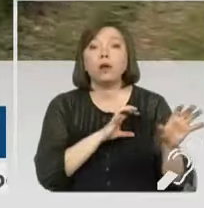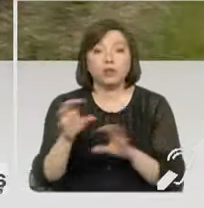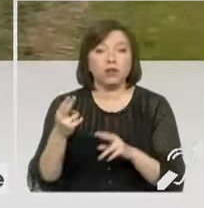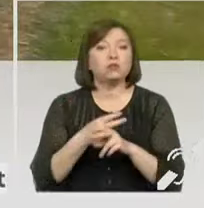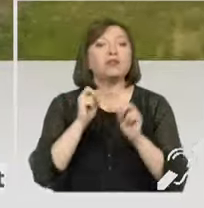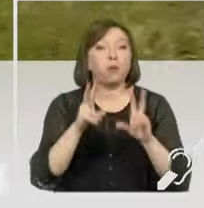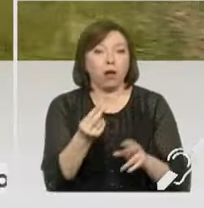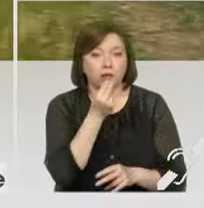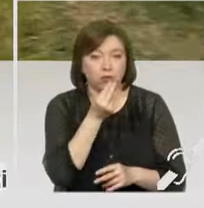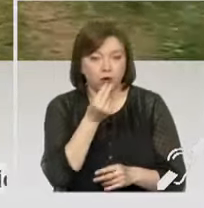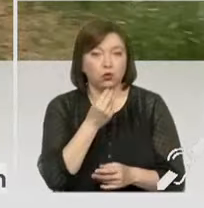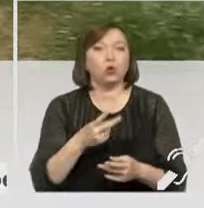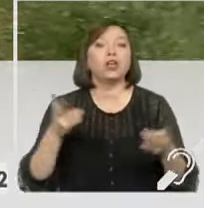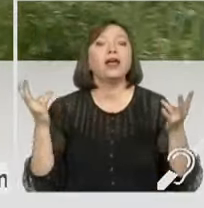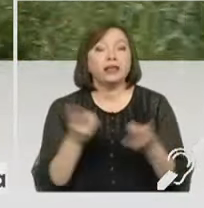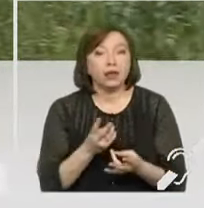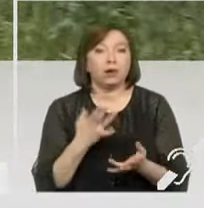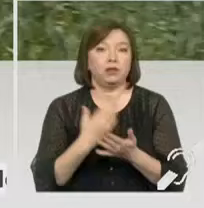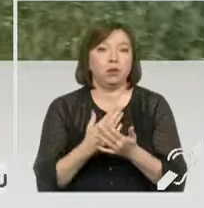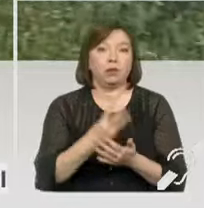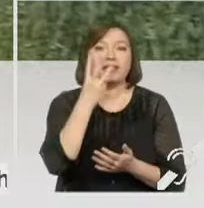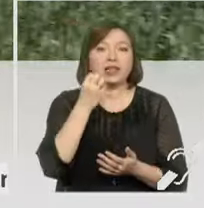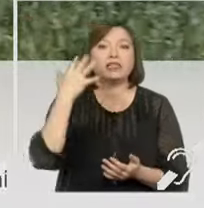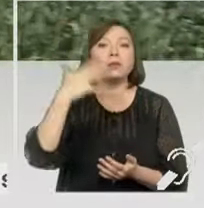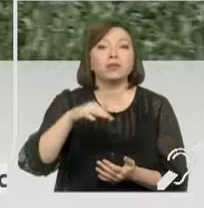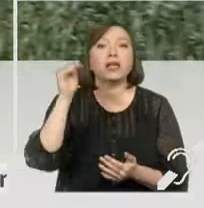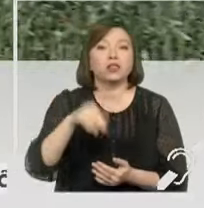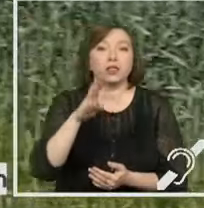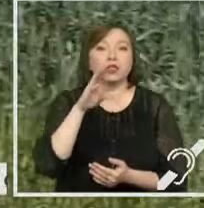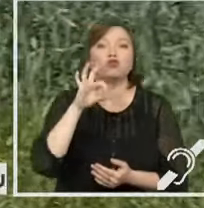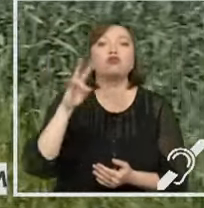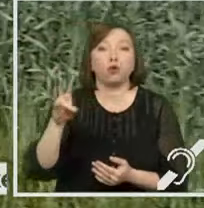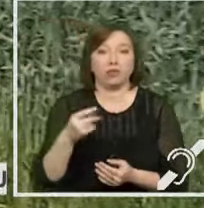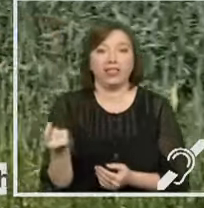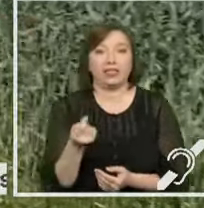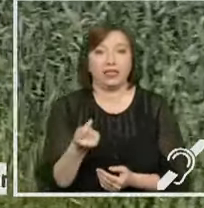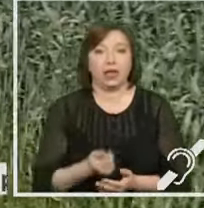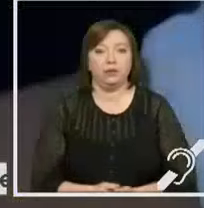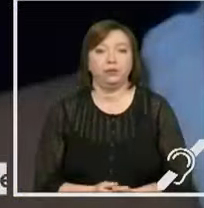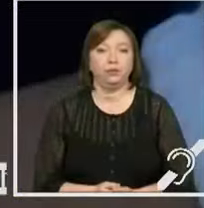securitatea alimentară a țării, ar fi necesar aproape 350.000 de tone de cereale.